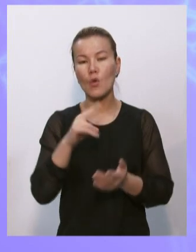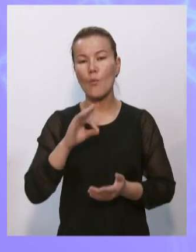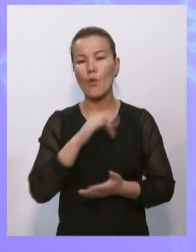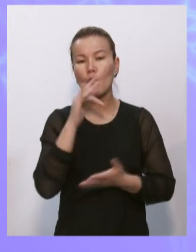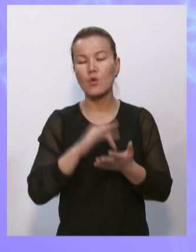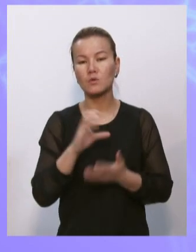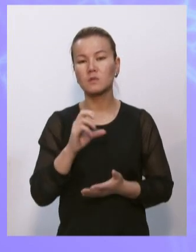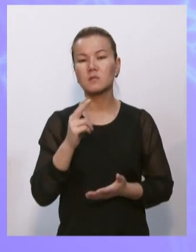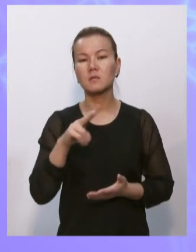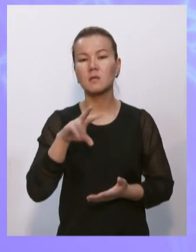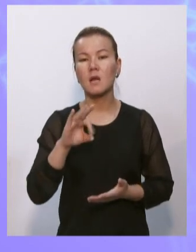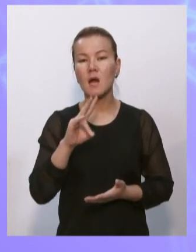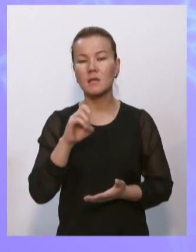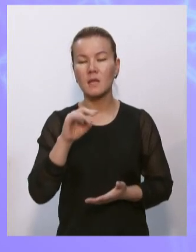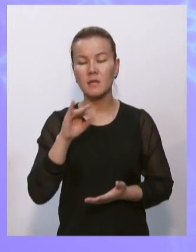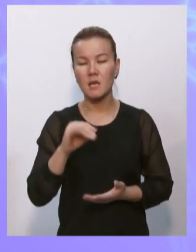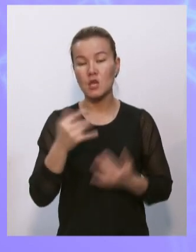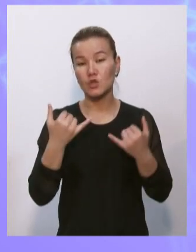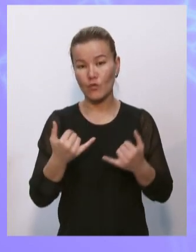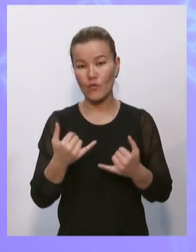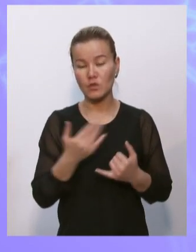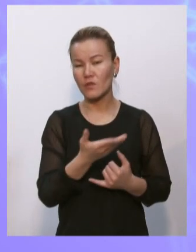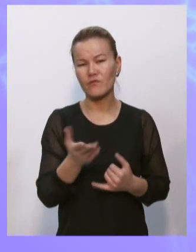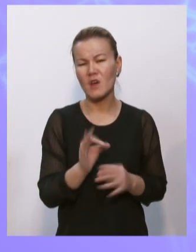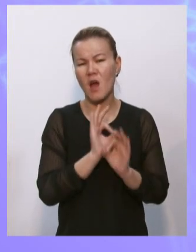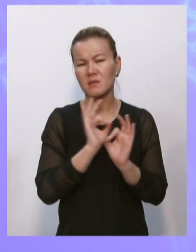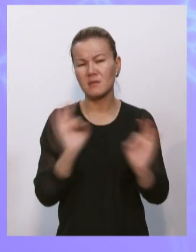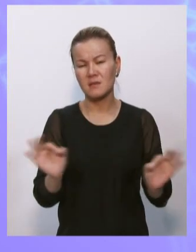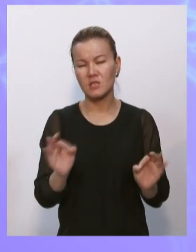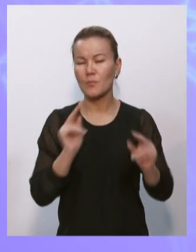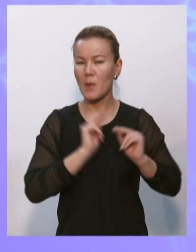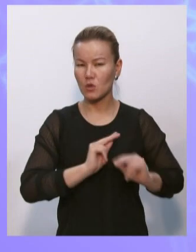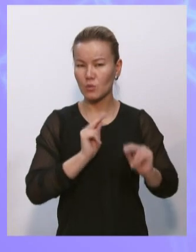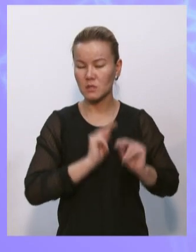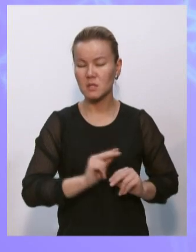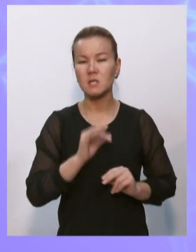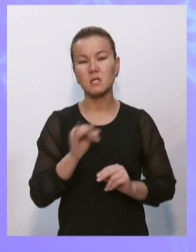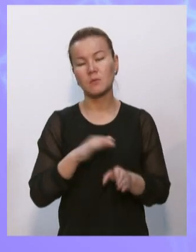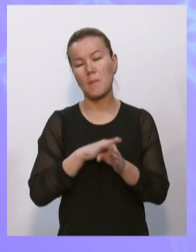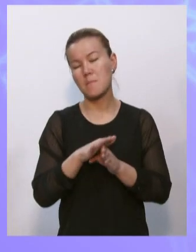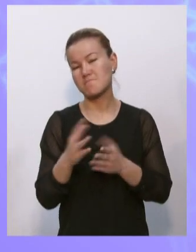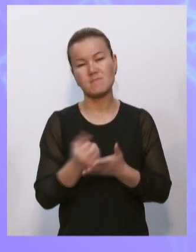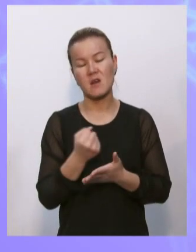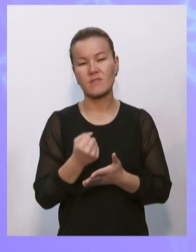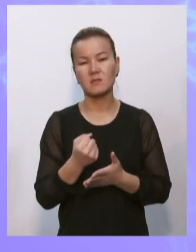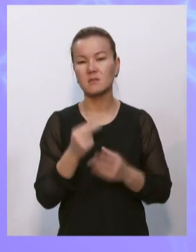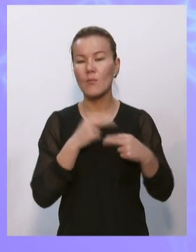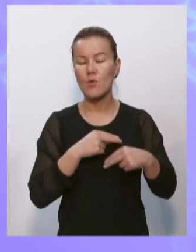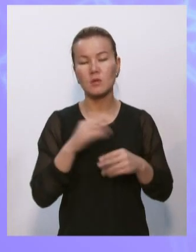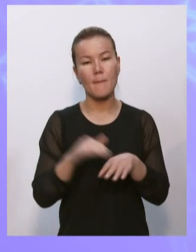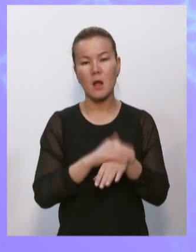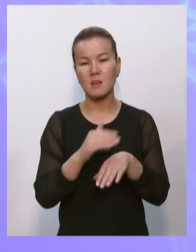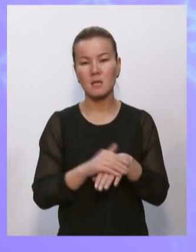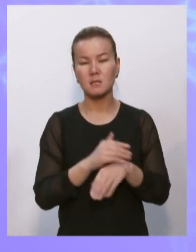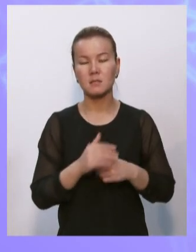городу склонения. Сегодня вы отлично потрудились и справились с работой.